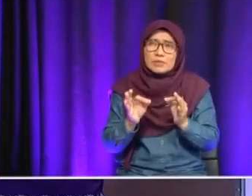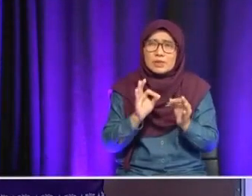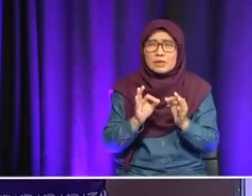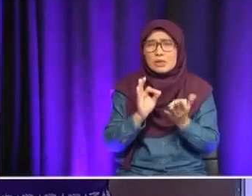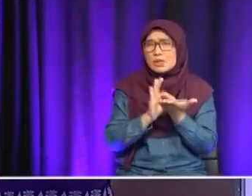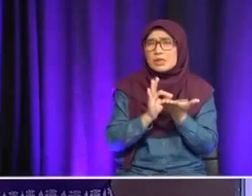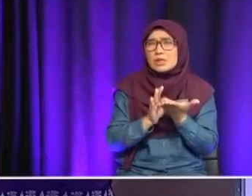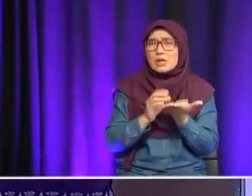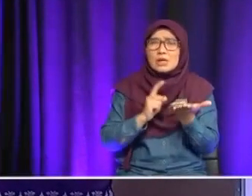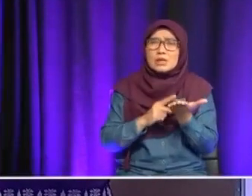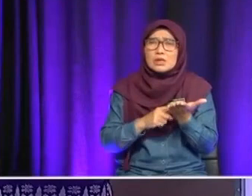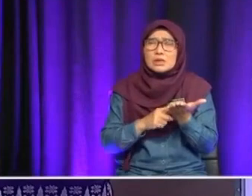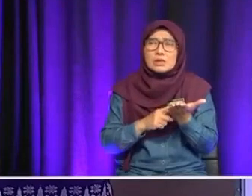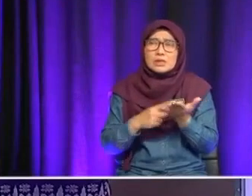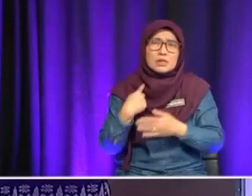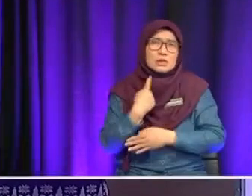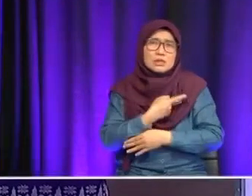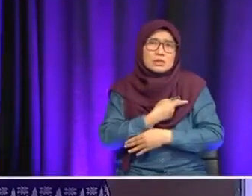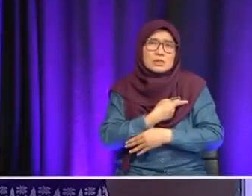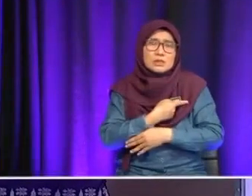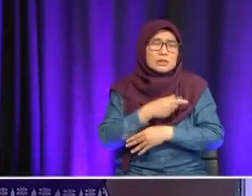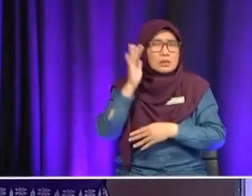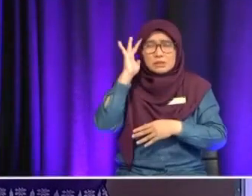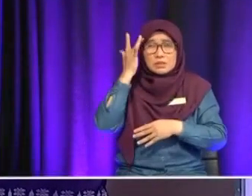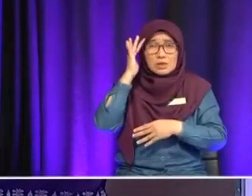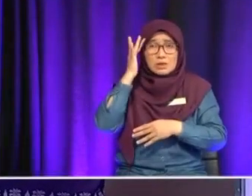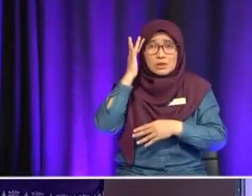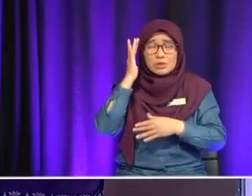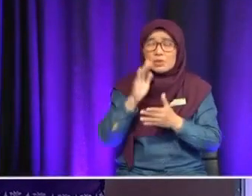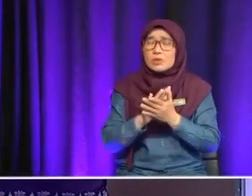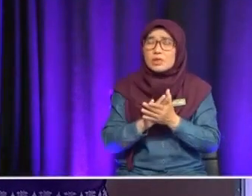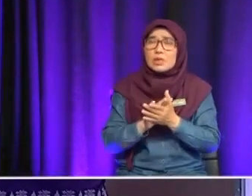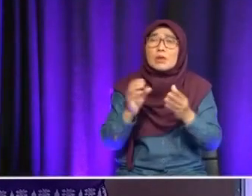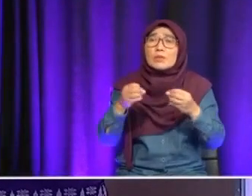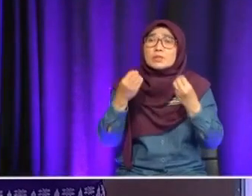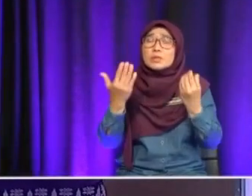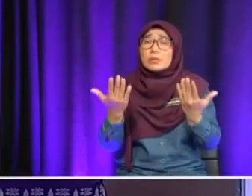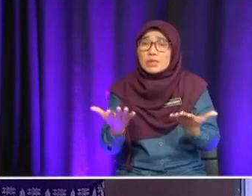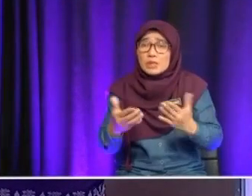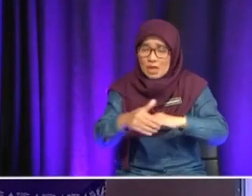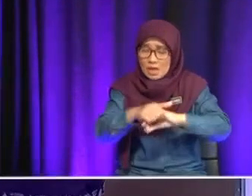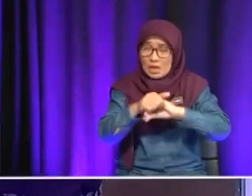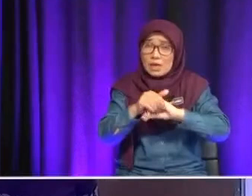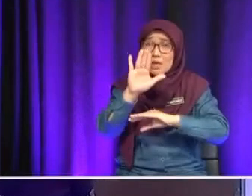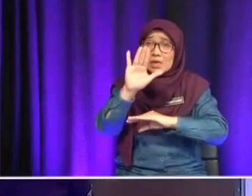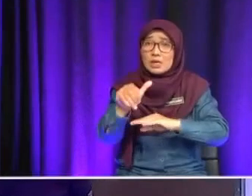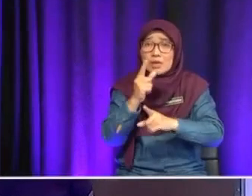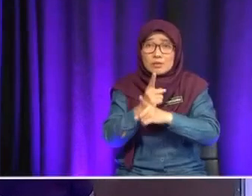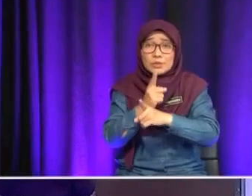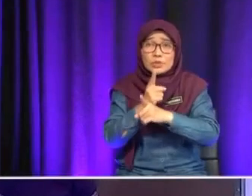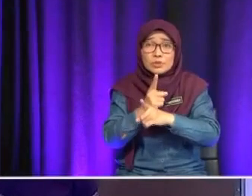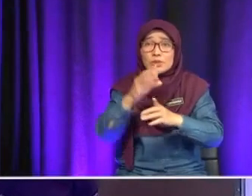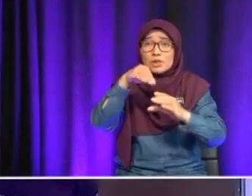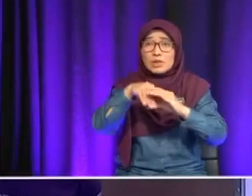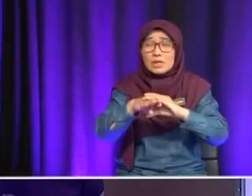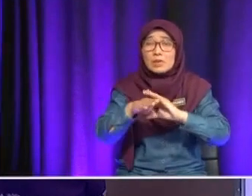Penting untuk kita belajar ni supaya kita tahu bagaimanakah akad yang sebetulnya yang dianjurkan oleh Islam. Okey, dah siap ke murid-murid